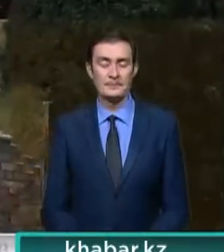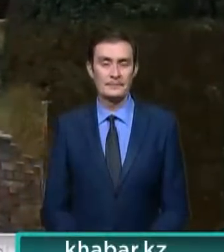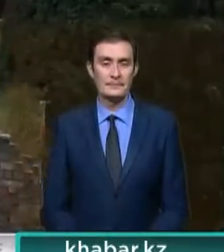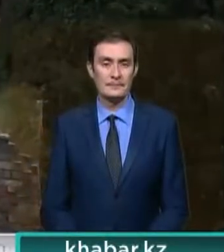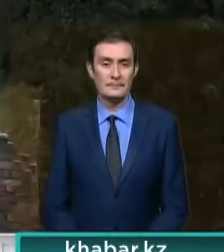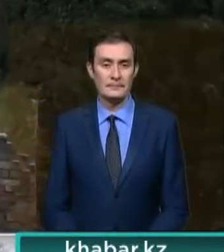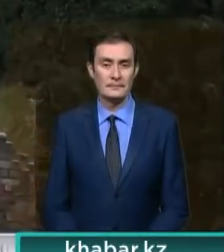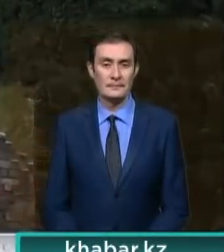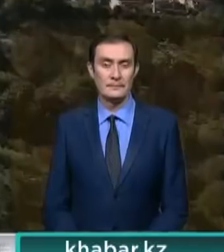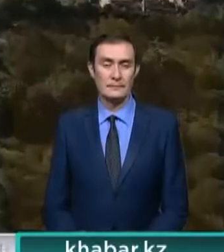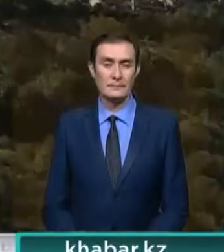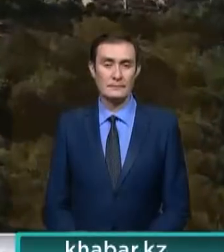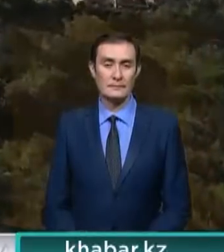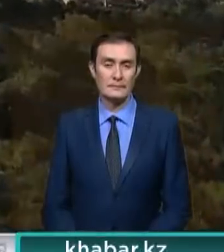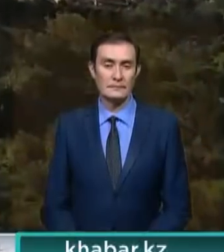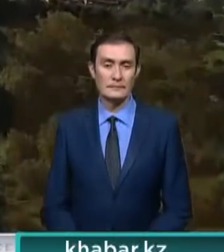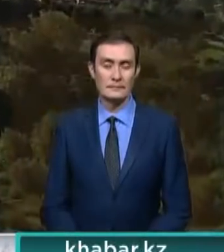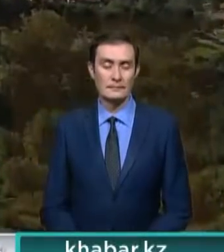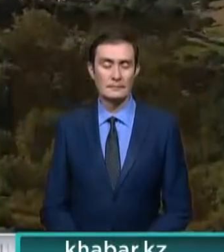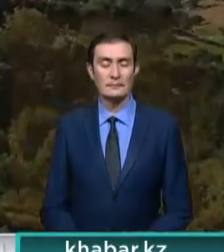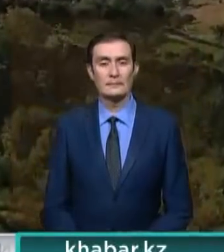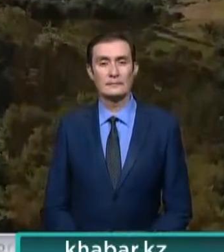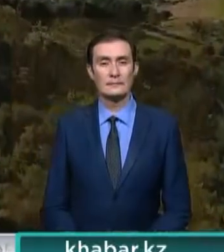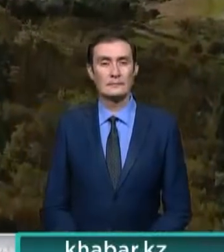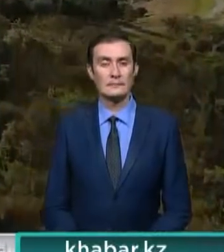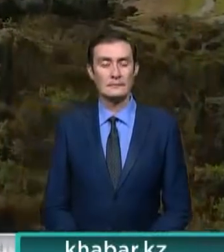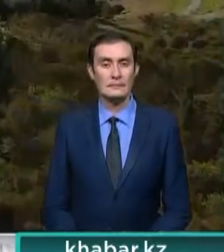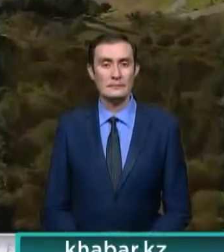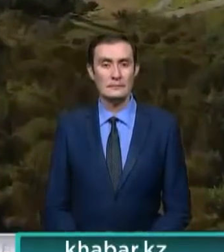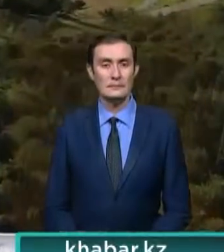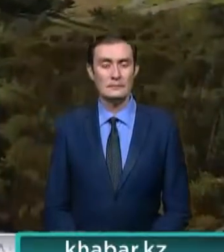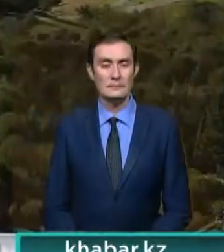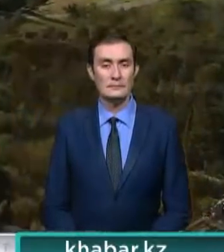Бахытбек Нуртаев. При поддержке телерадиокомплекса президента Республики Казахстан, Турция, Стамбул.